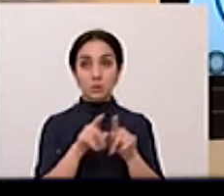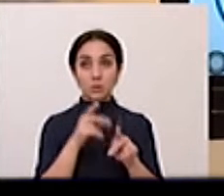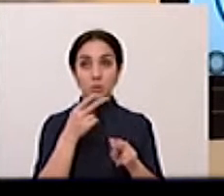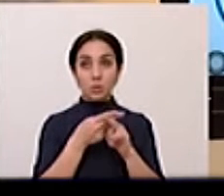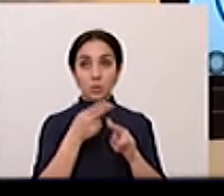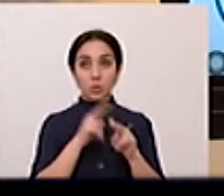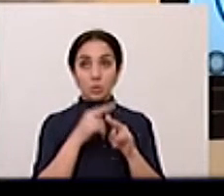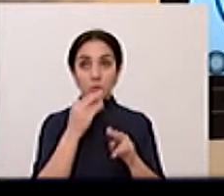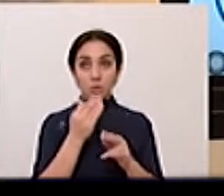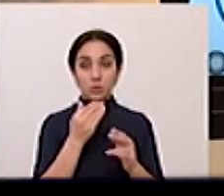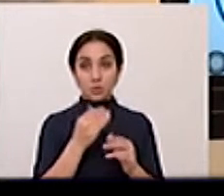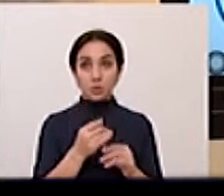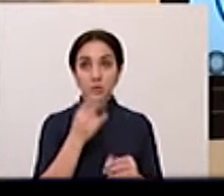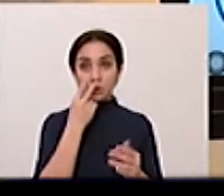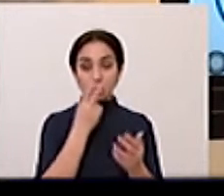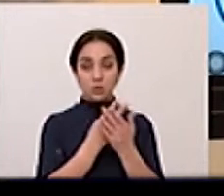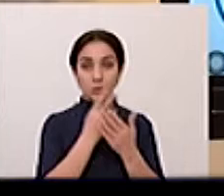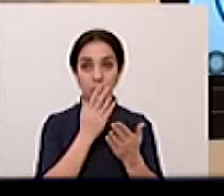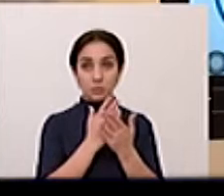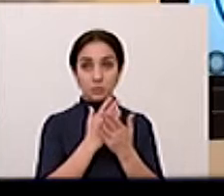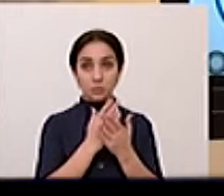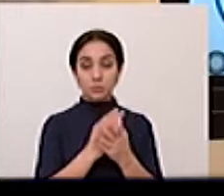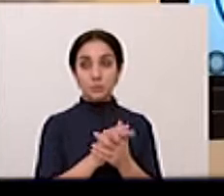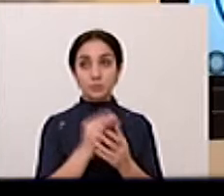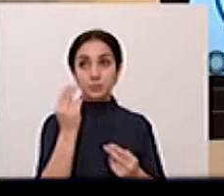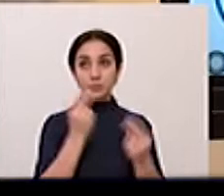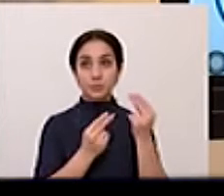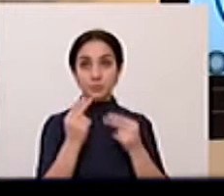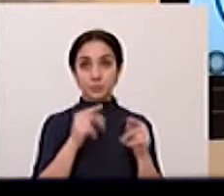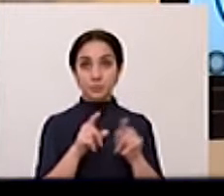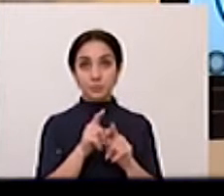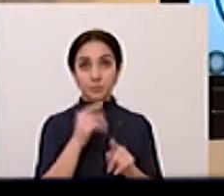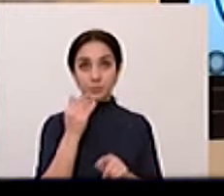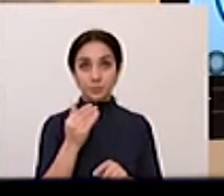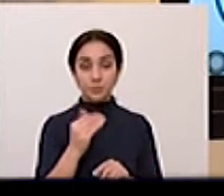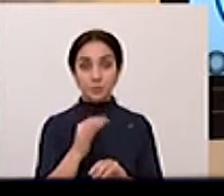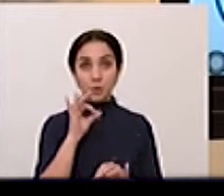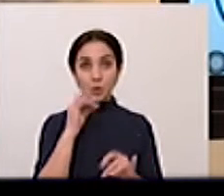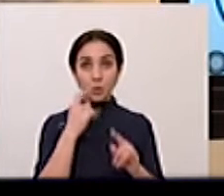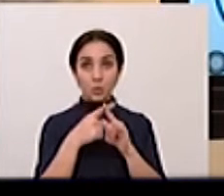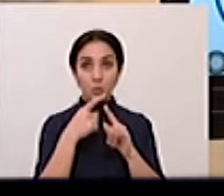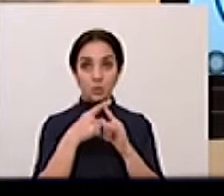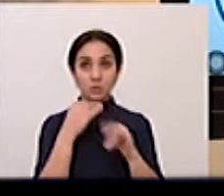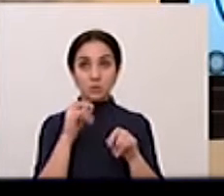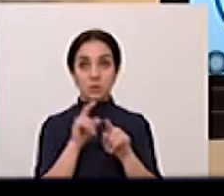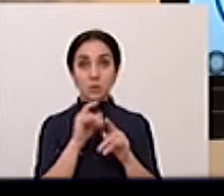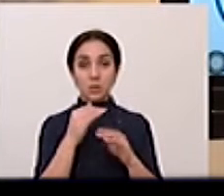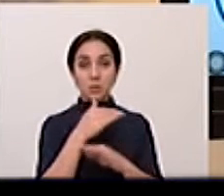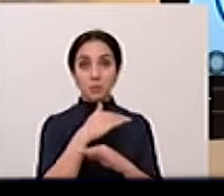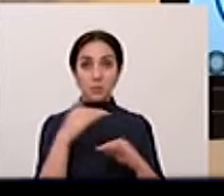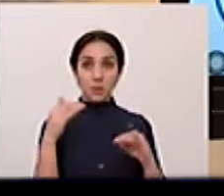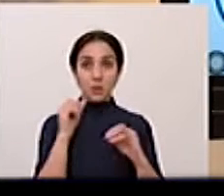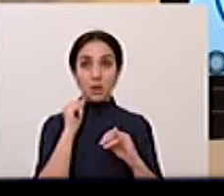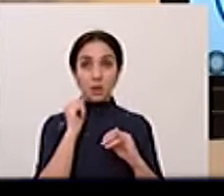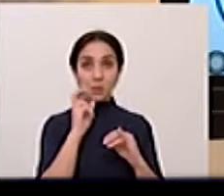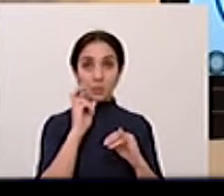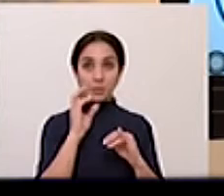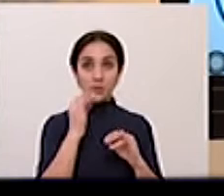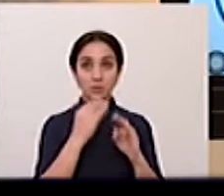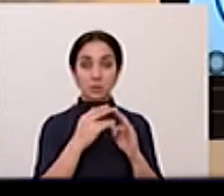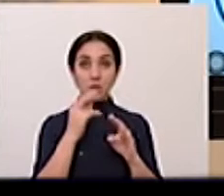quyidagi tasvirni ko'rib turibsiz. Biz OX o'qqa paralel AB